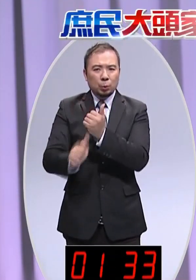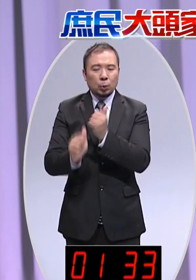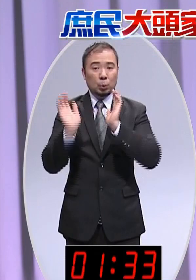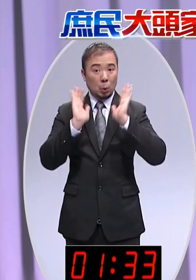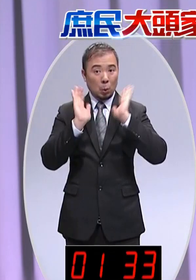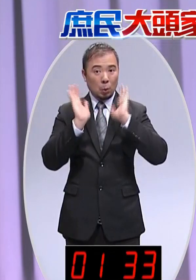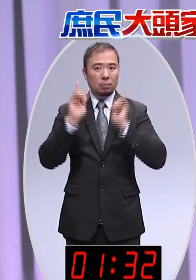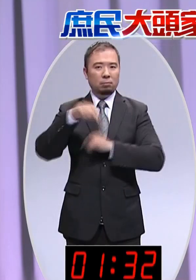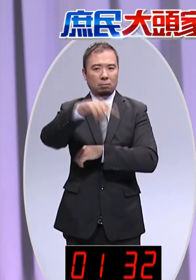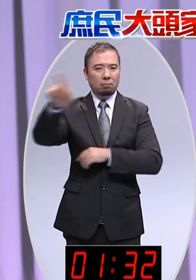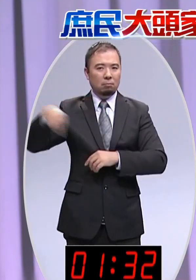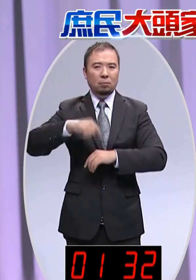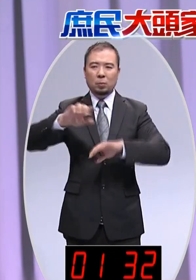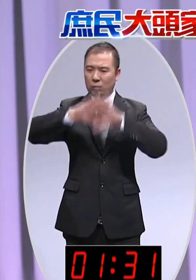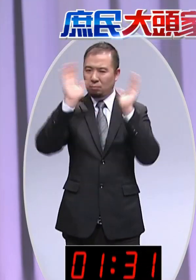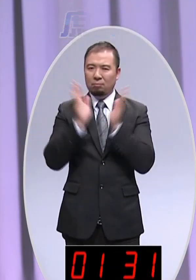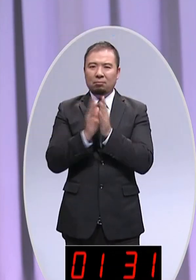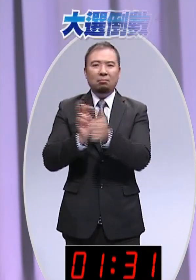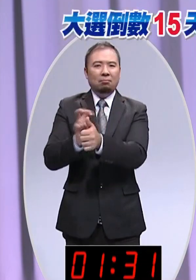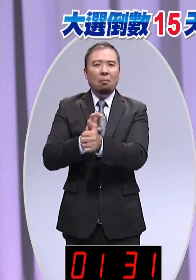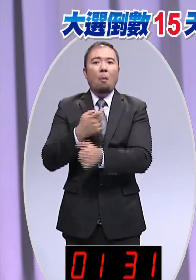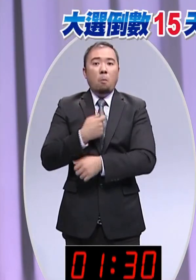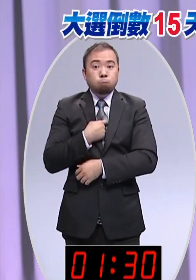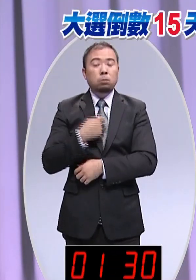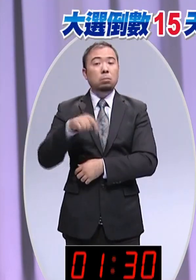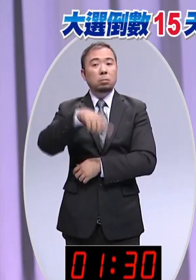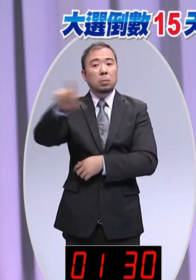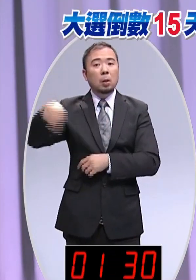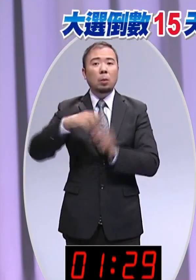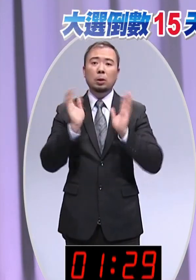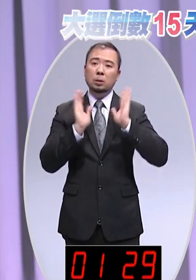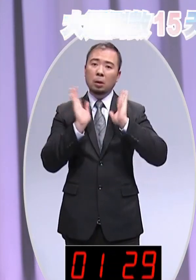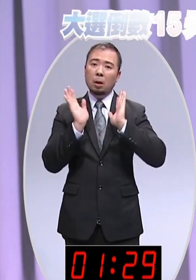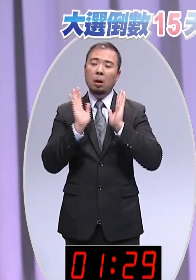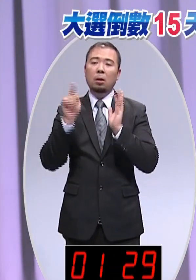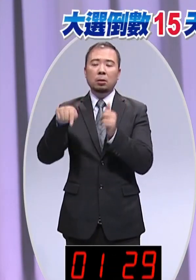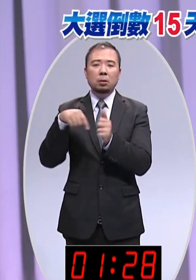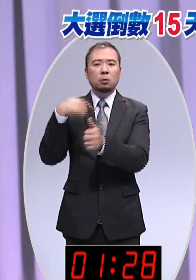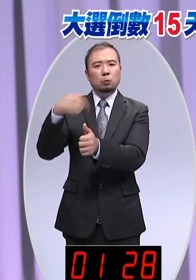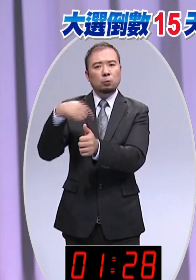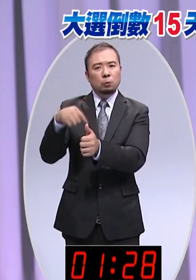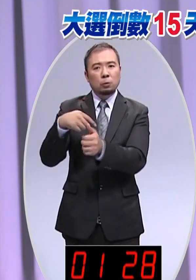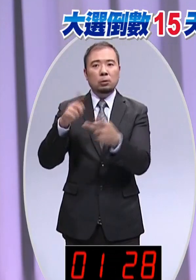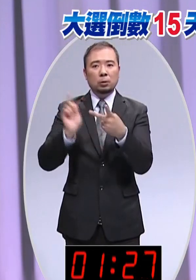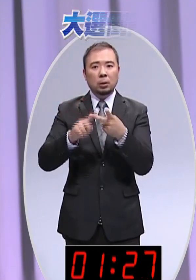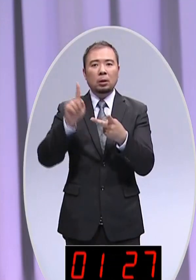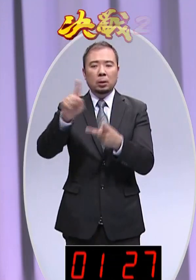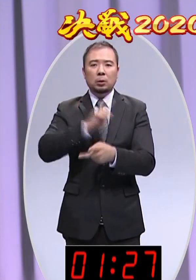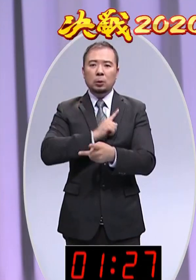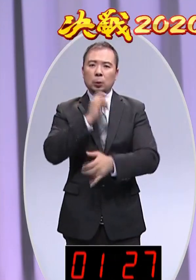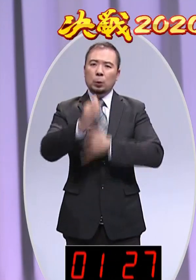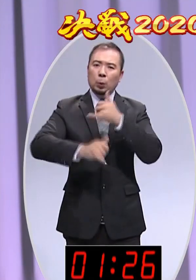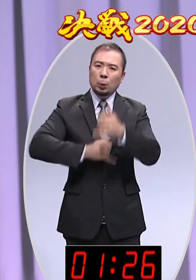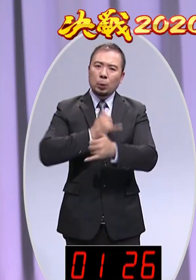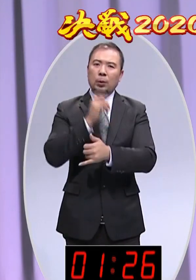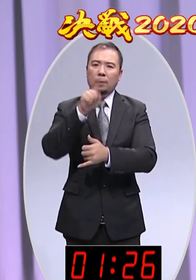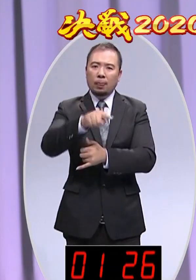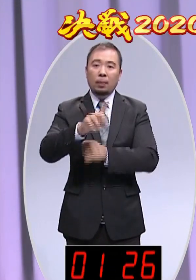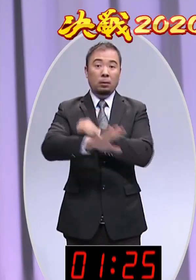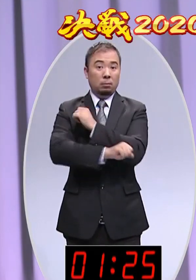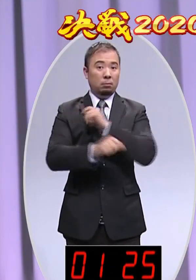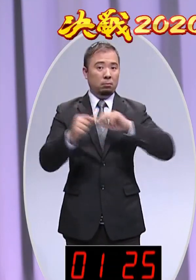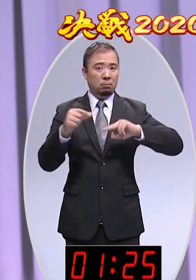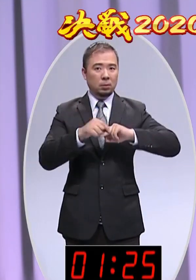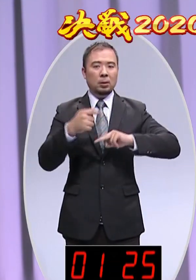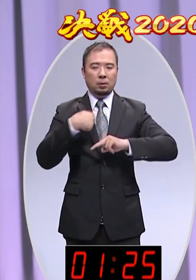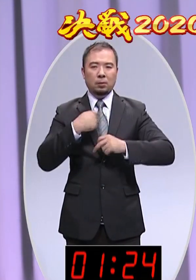别是对于他们的子女的教育和这些发展的基金，我一定要求行政院要